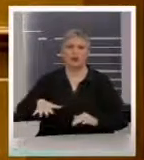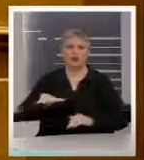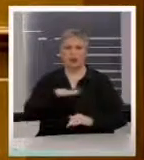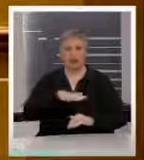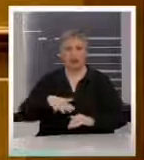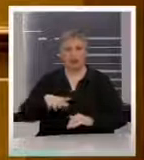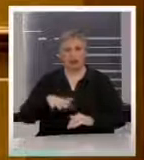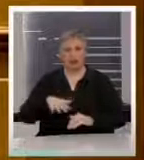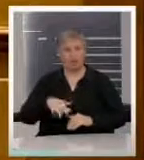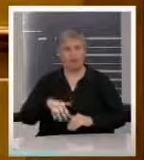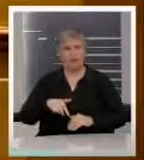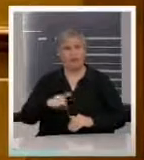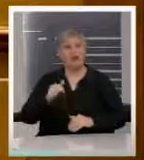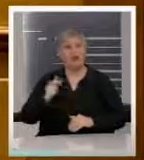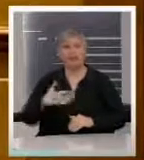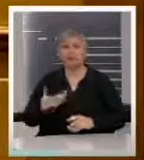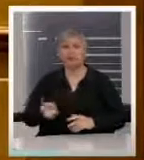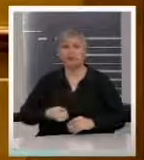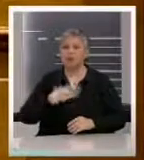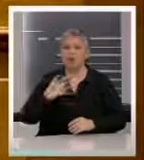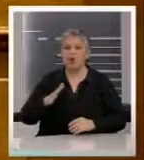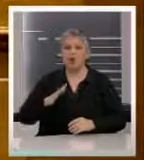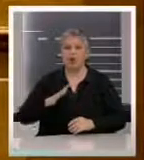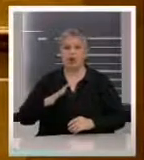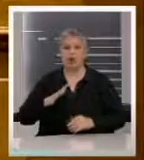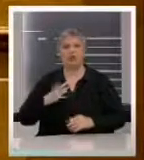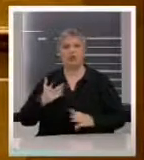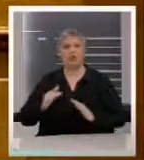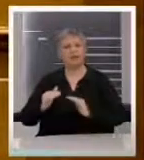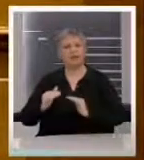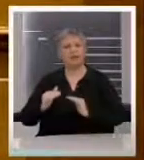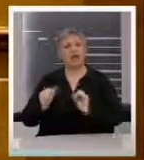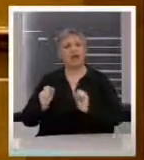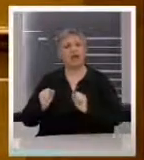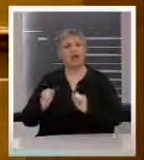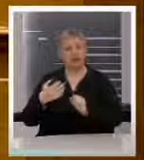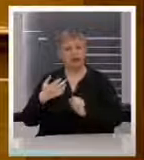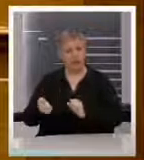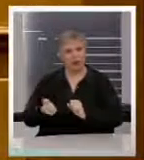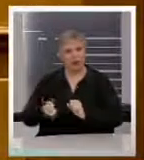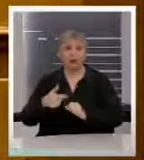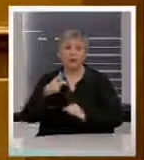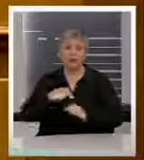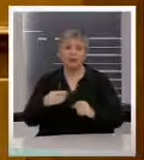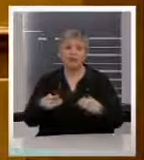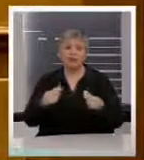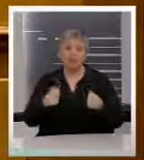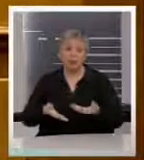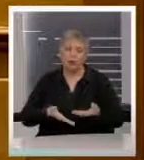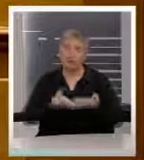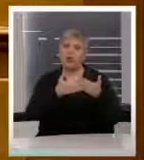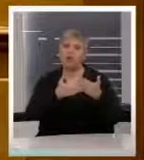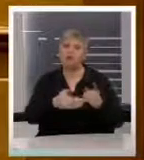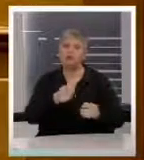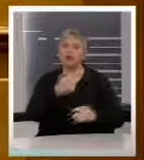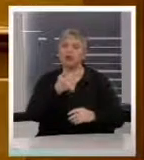διασφαλίζοντας συνθήκες σταθερότητας και ασφάλειας, στοιχείων απαραίτητων για την ανάπτυξη της οικονομίας, προσφέροντας παράλληλα στην